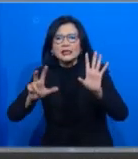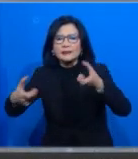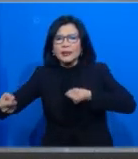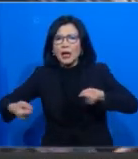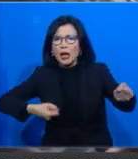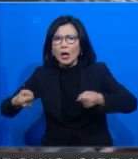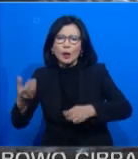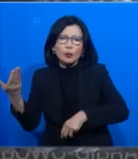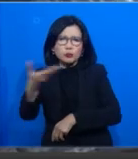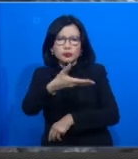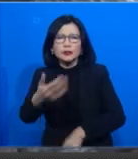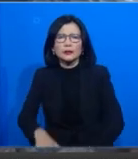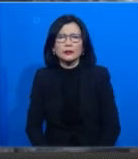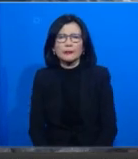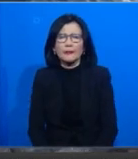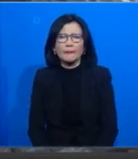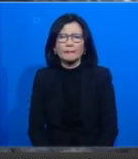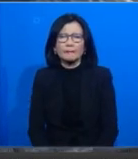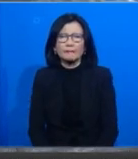kebakaran dikerahkan ke lokasi.